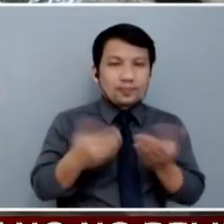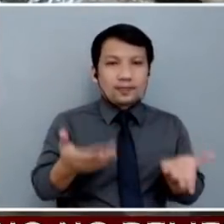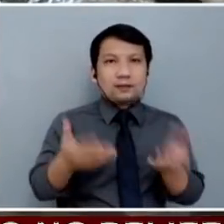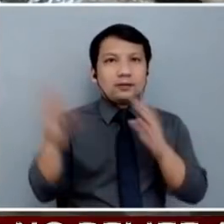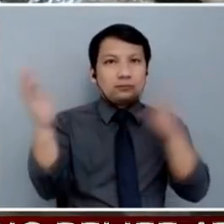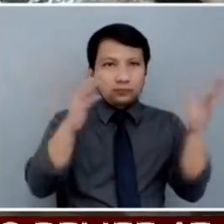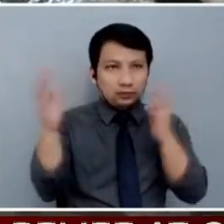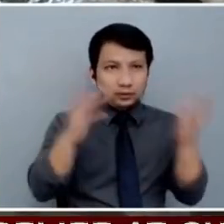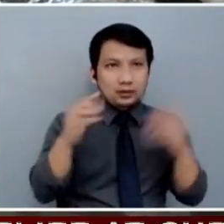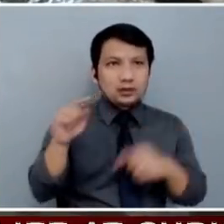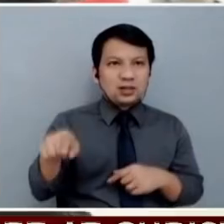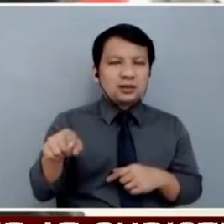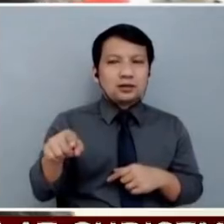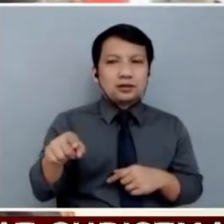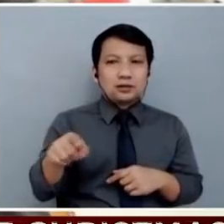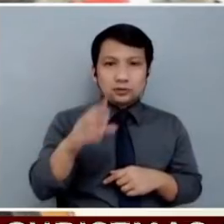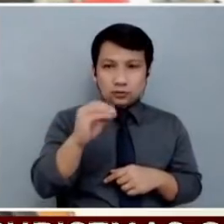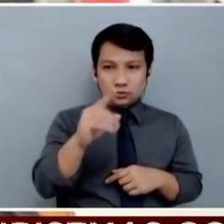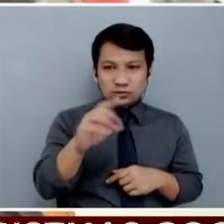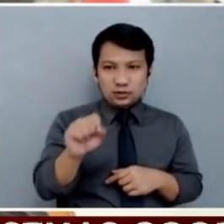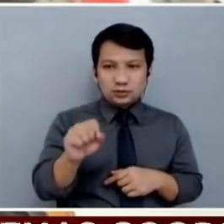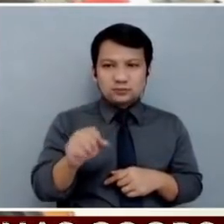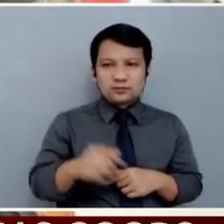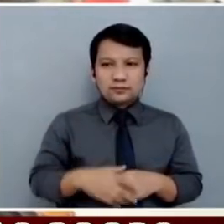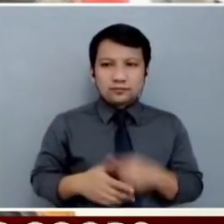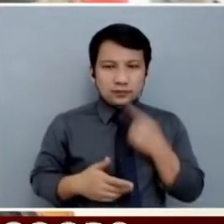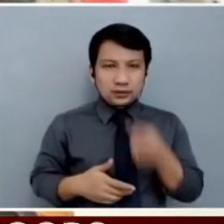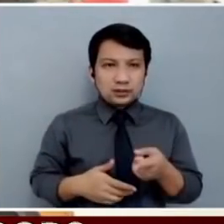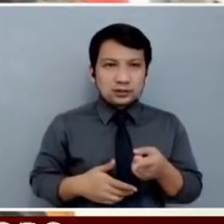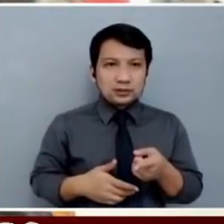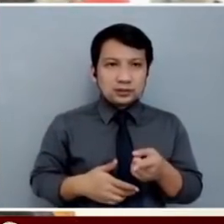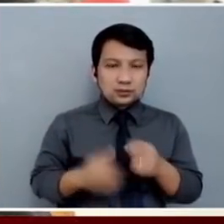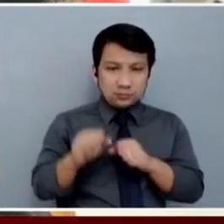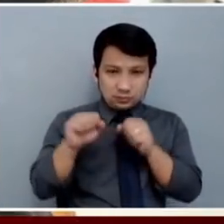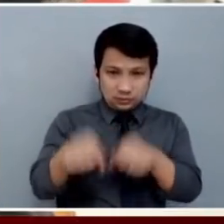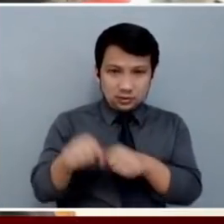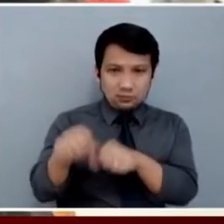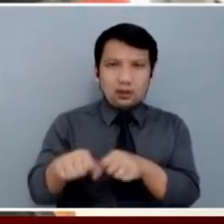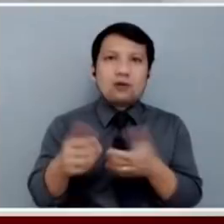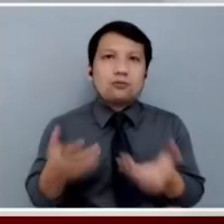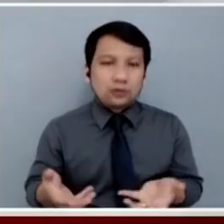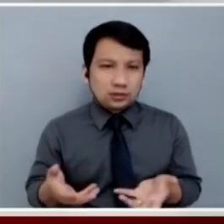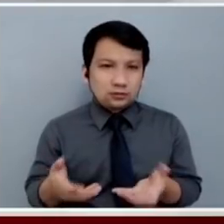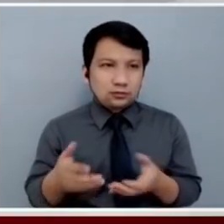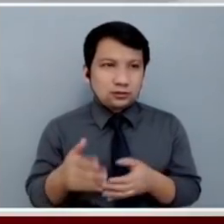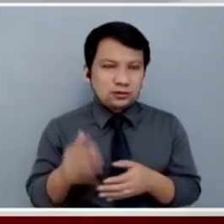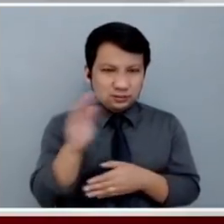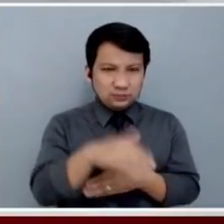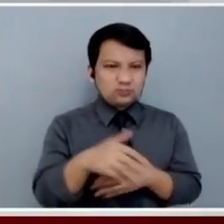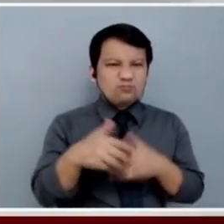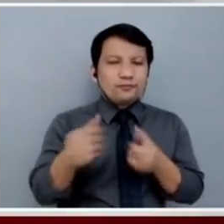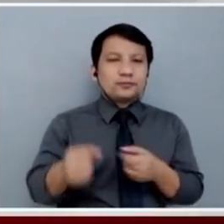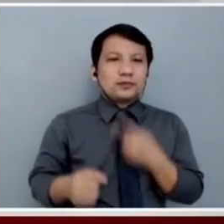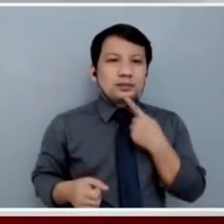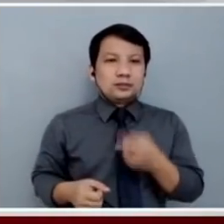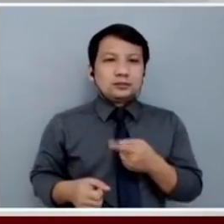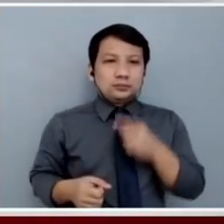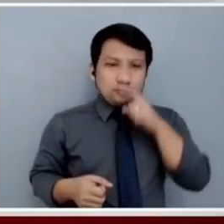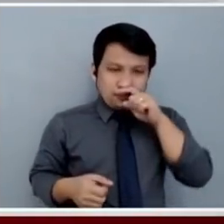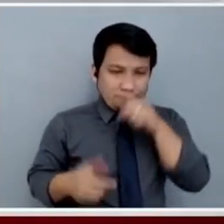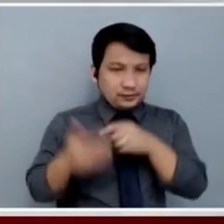bagyong si Odette. Siyempre po sa mga par sa dagat yan, talagang wala pong lumalaot. Meron tayong close fishing season doon